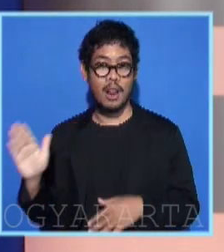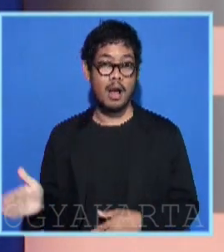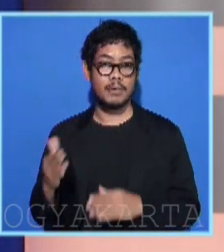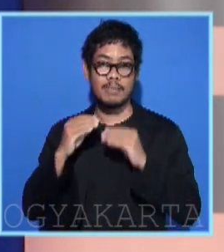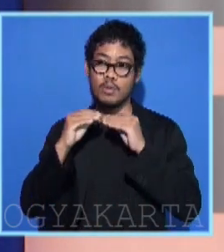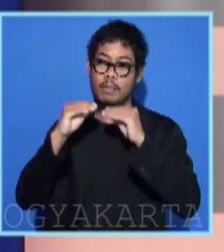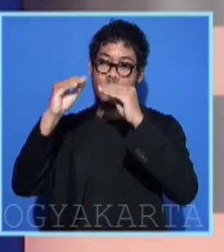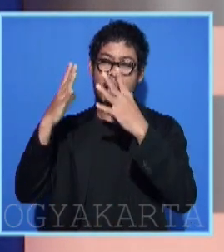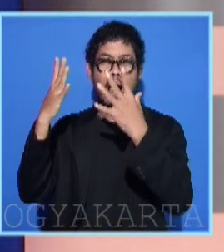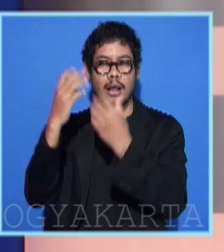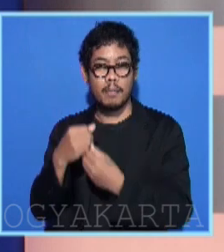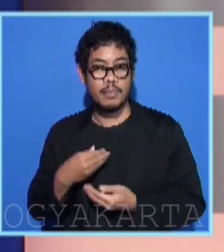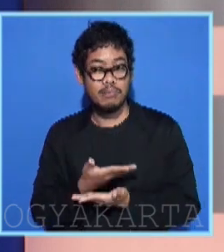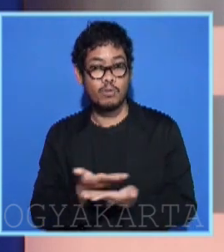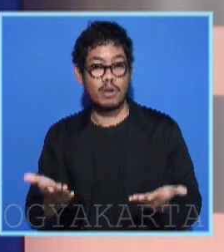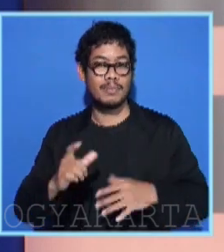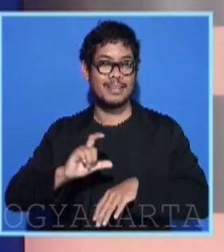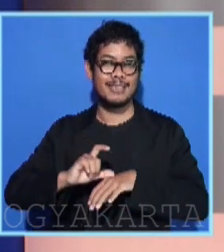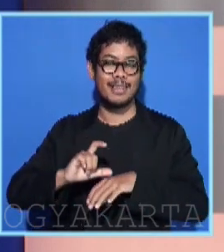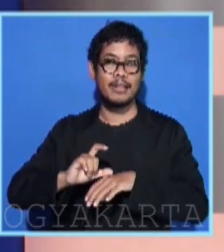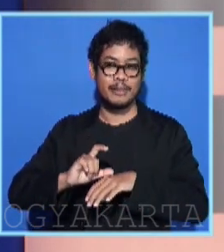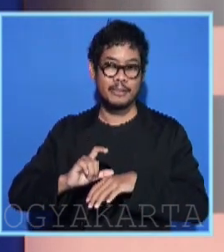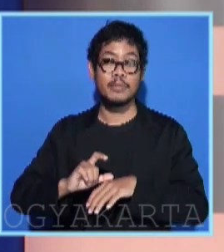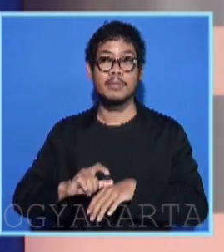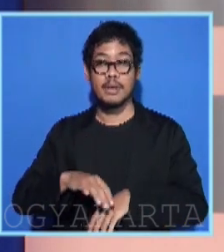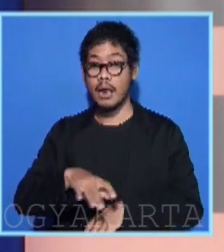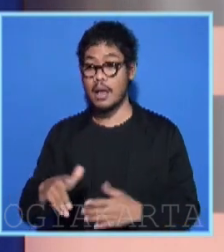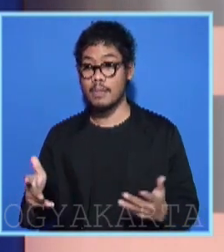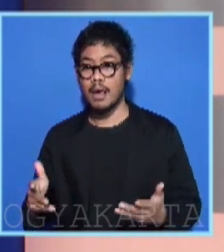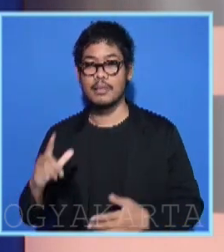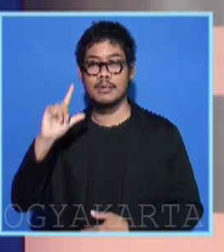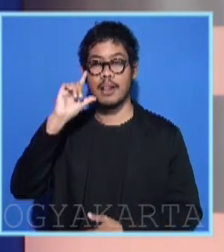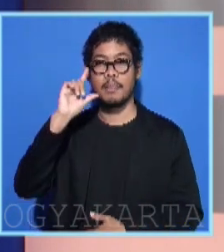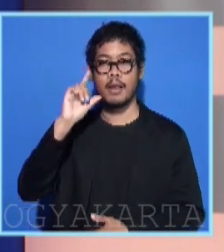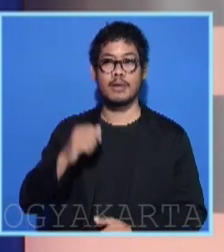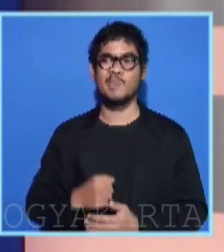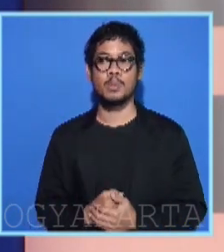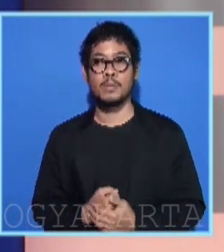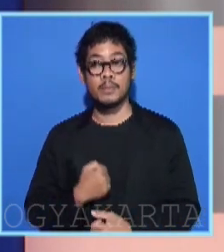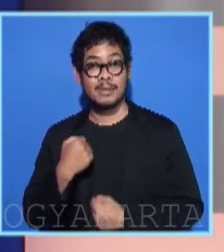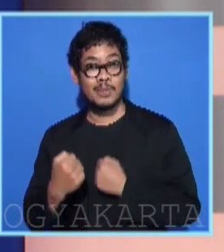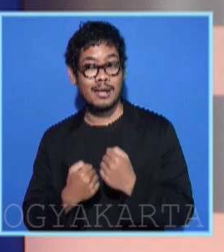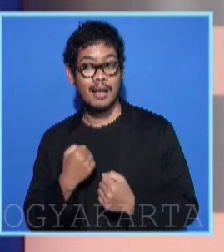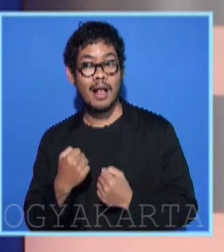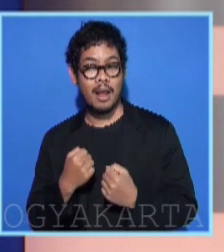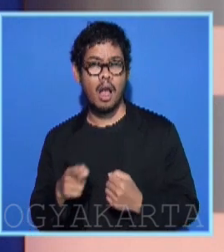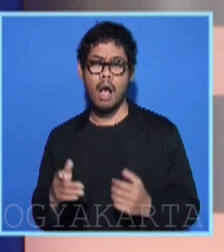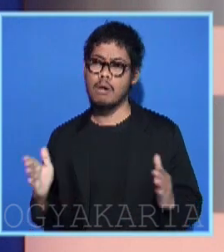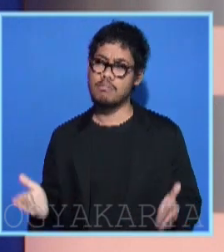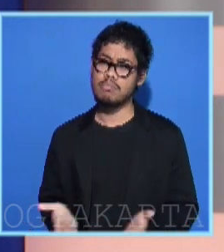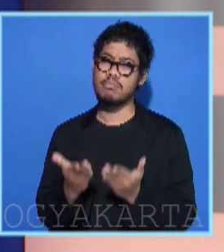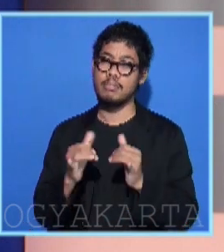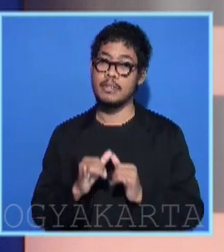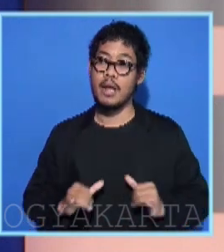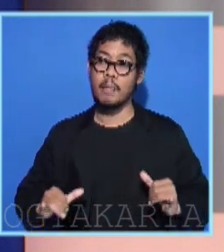di halaman masjid alamanah jumenang Lor melati di Kabupaten Sulaiman kegiatan ini sekaligus juga doa bersama jalang